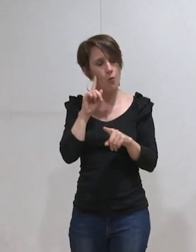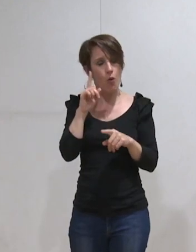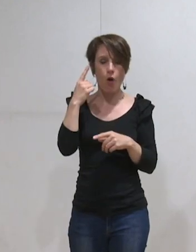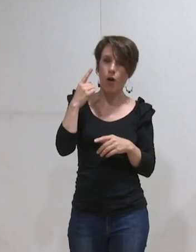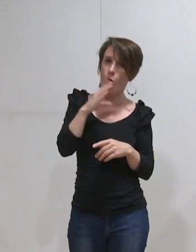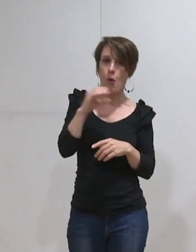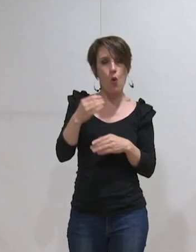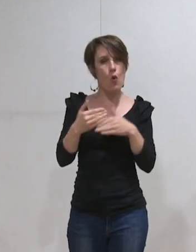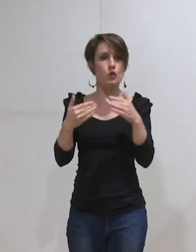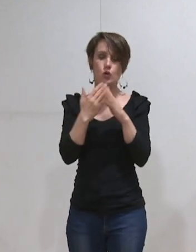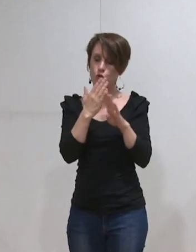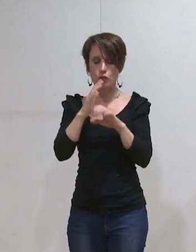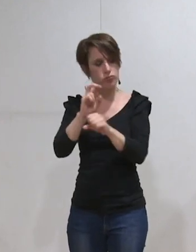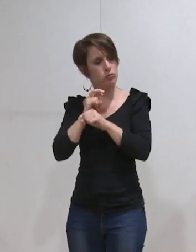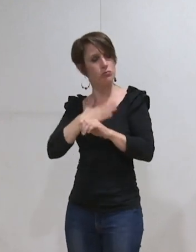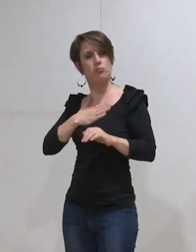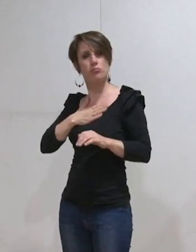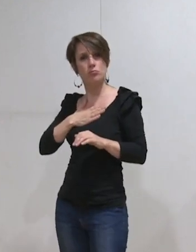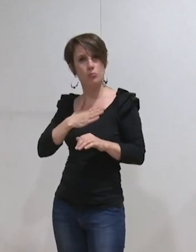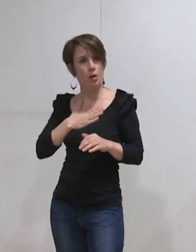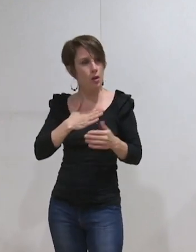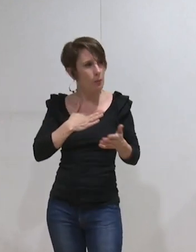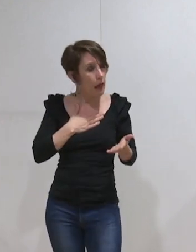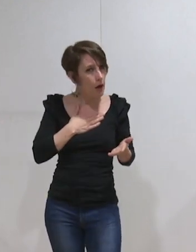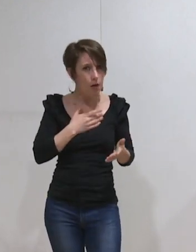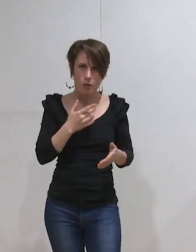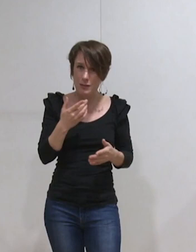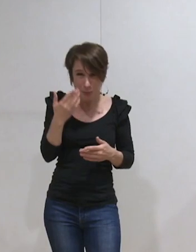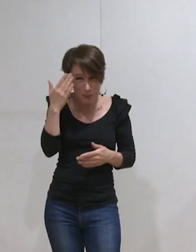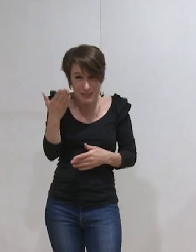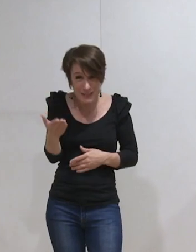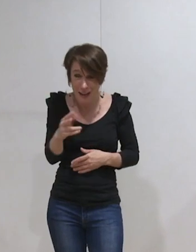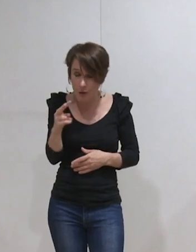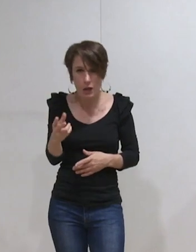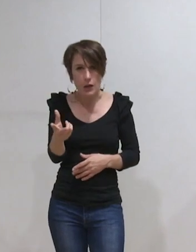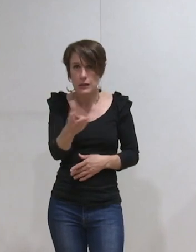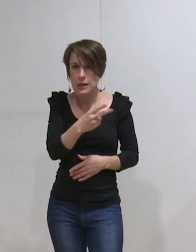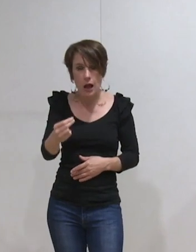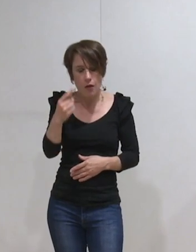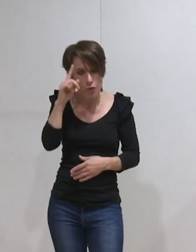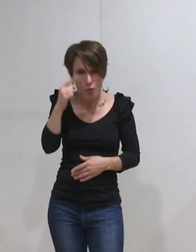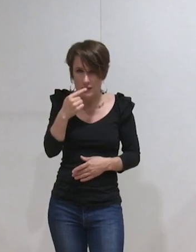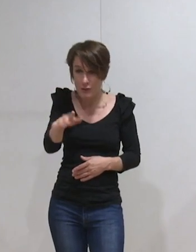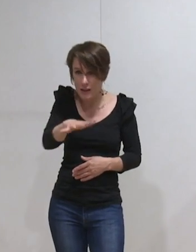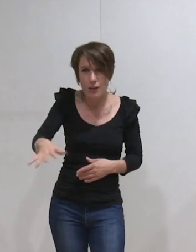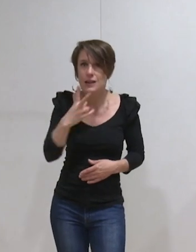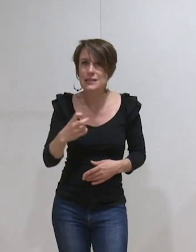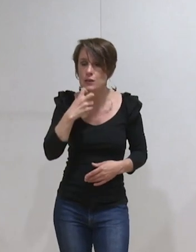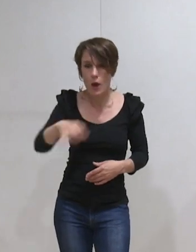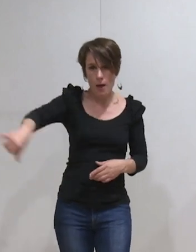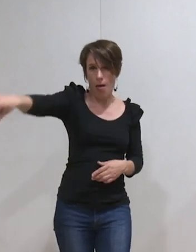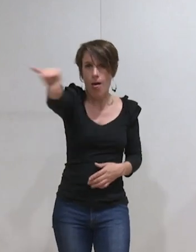encore plus grave car il s'agirait d'une tromperie des citoyens et franchement je ne pense pas à ça hein j'ose pas y